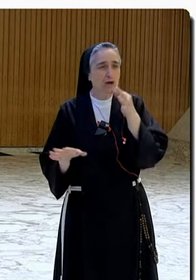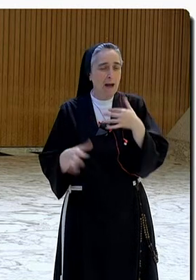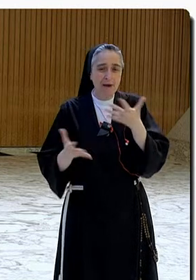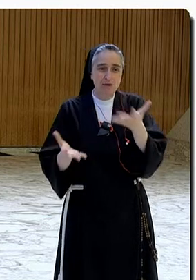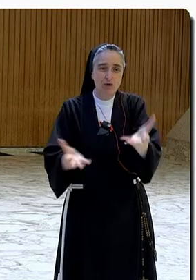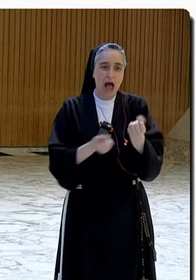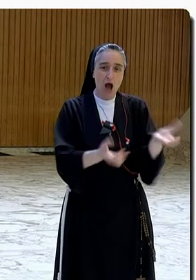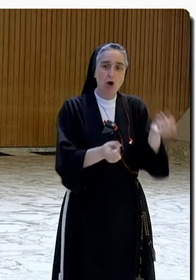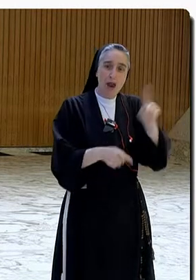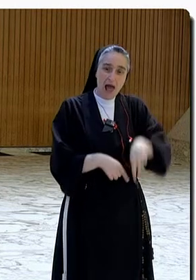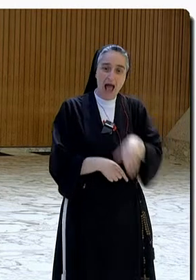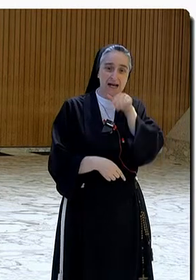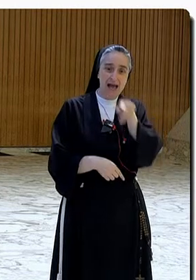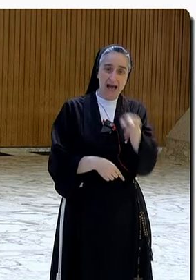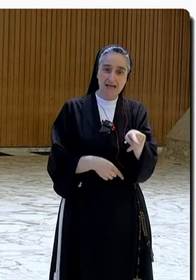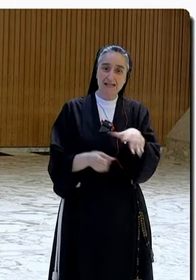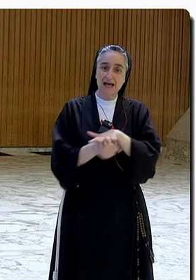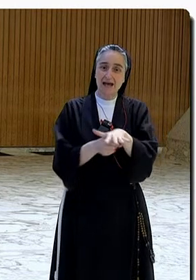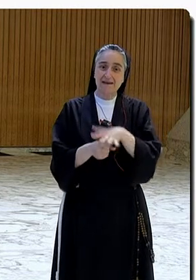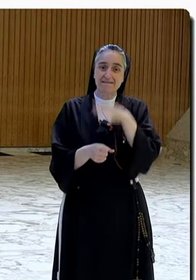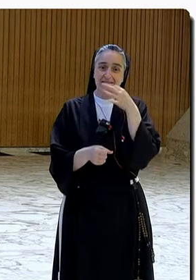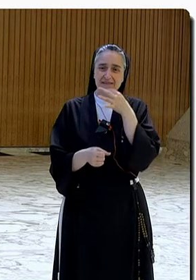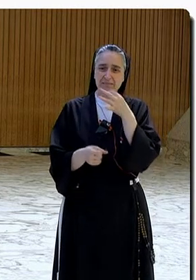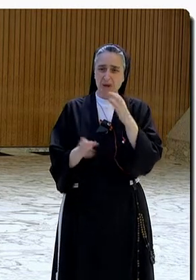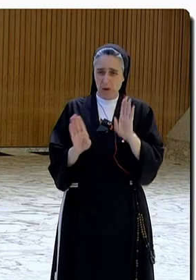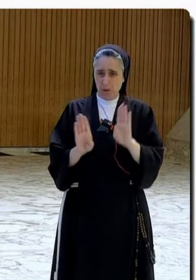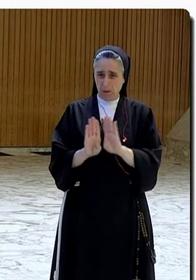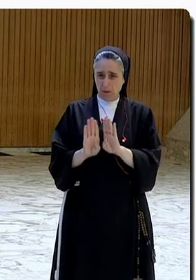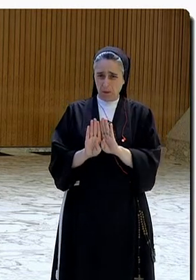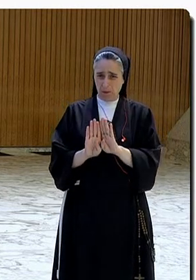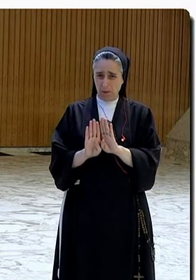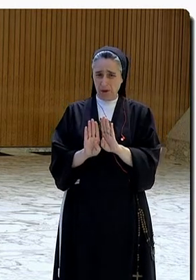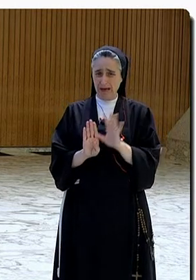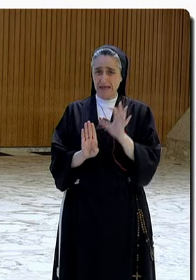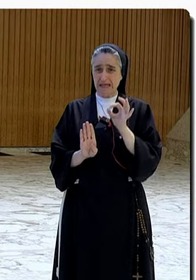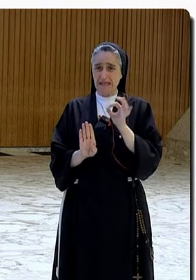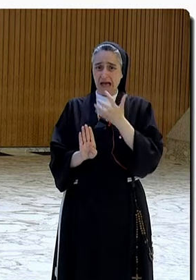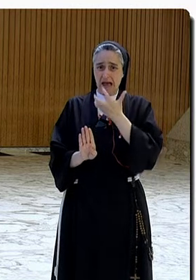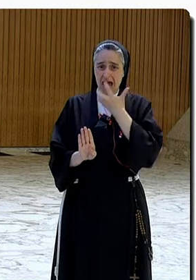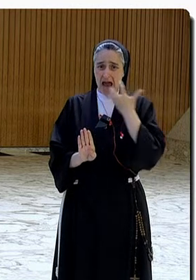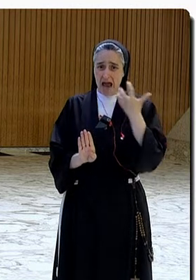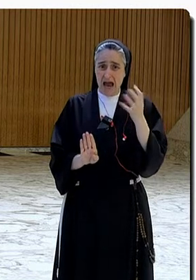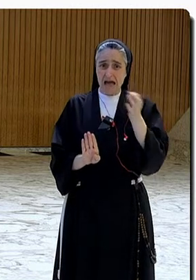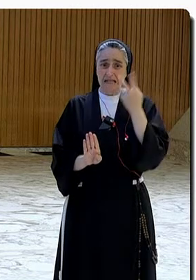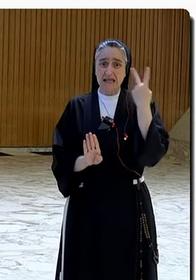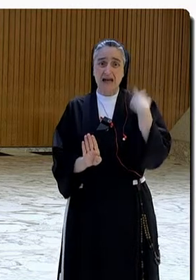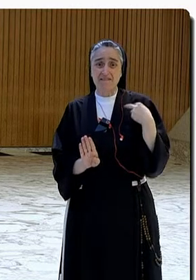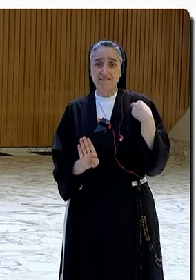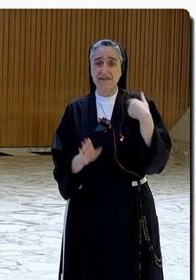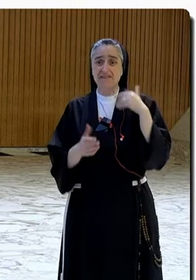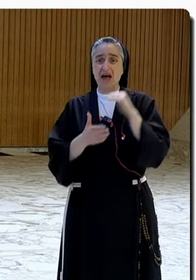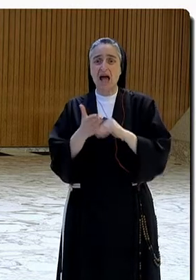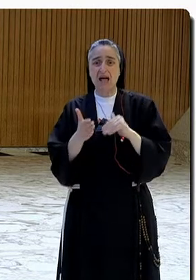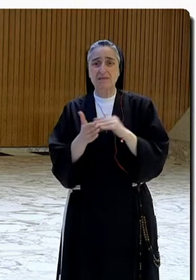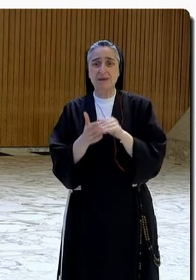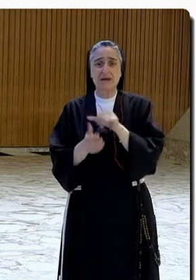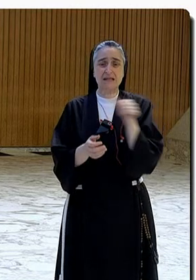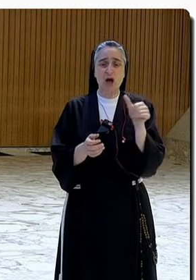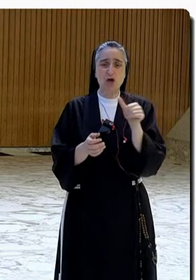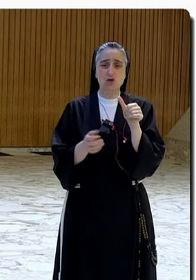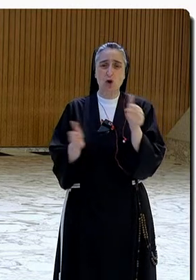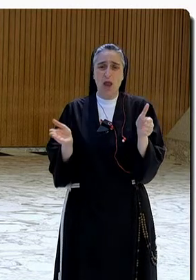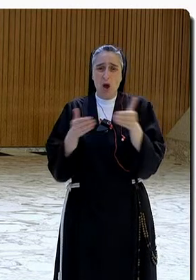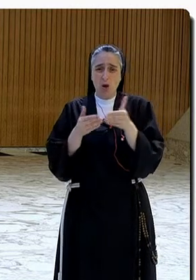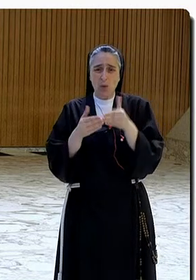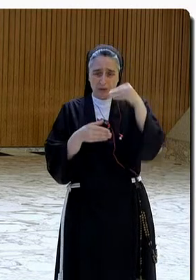gli anziani. La famiglia è al contrario chiusa se precaria, ovvero se, vivendo l'esperienza della frattura al